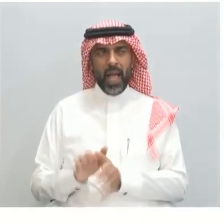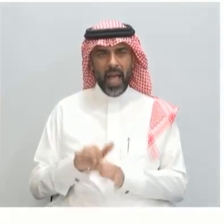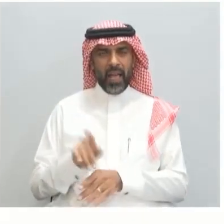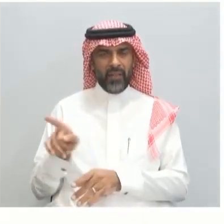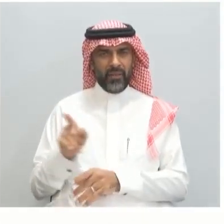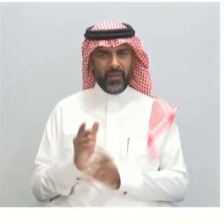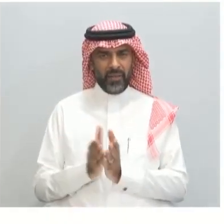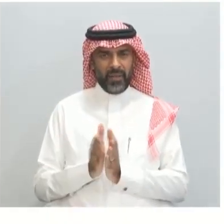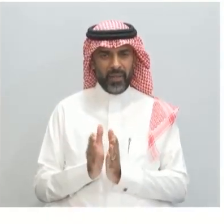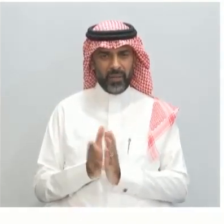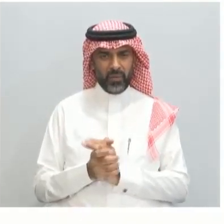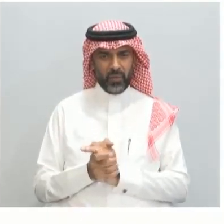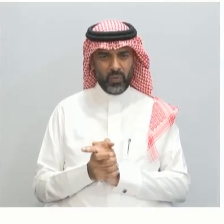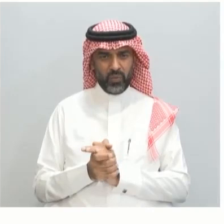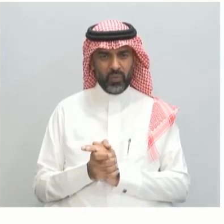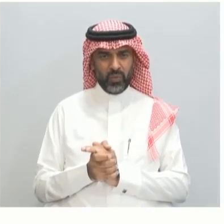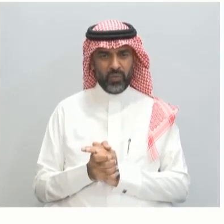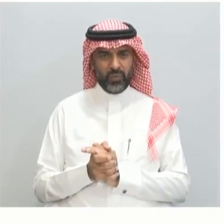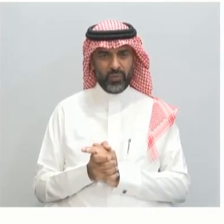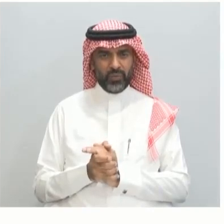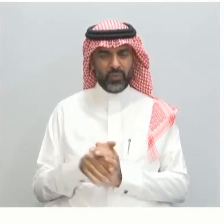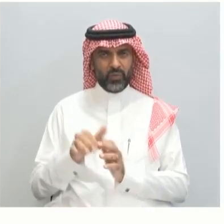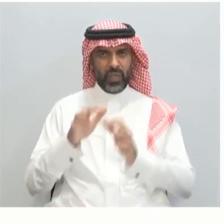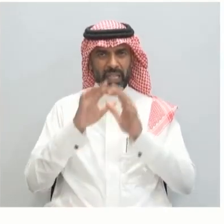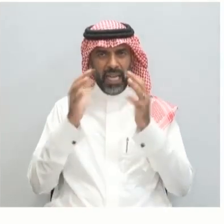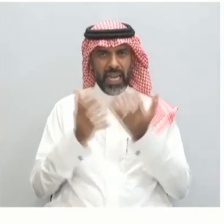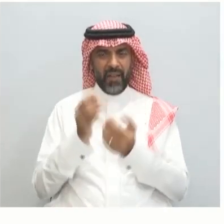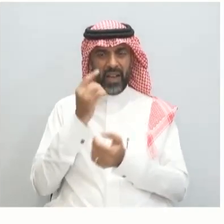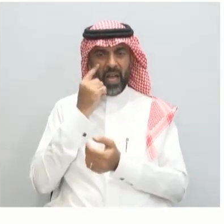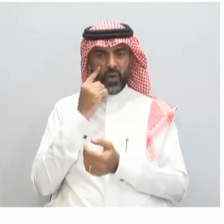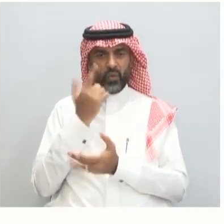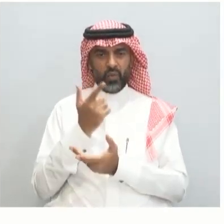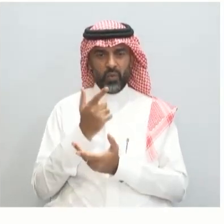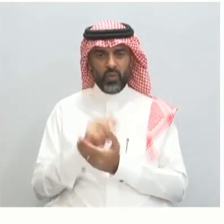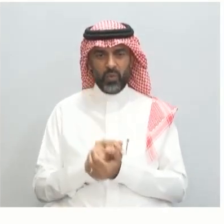البيئه تعرفنا على مكونات الغلاف الحيوي